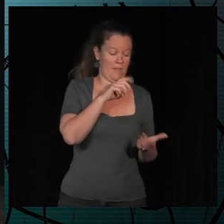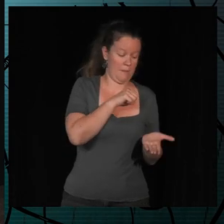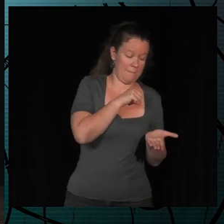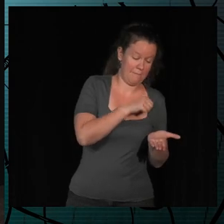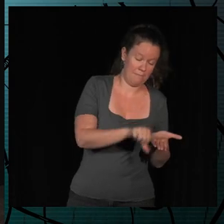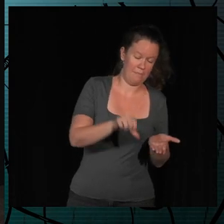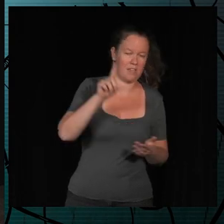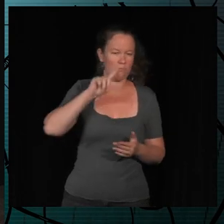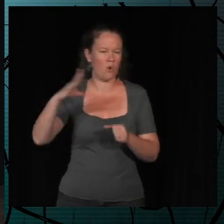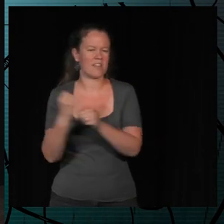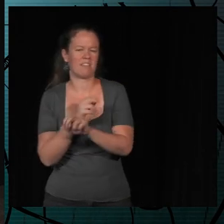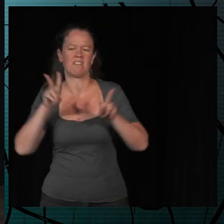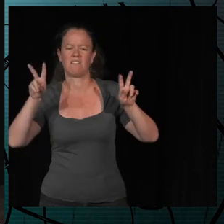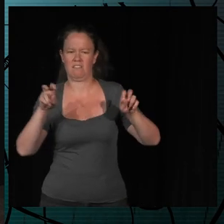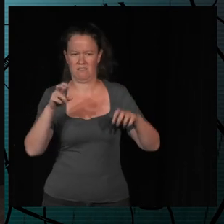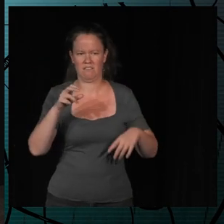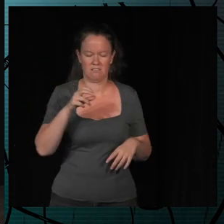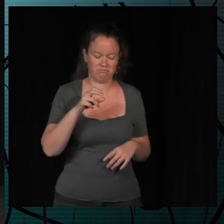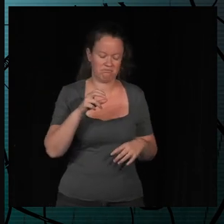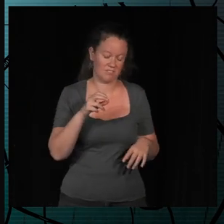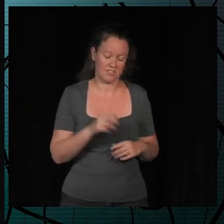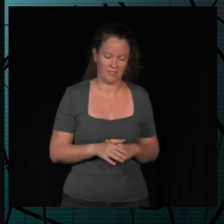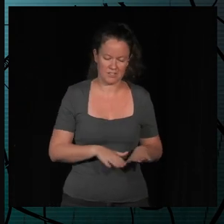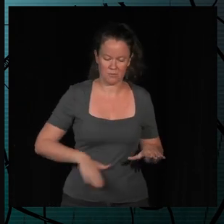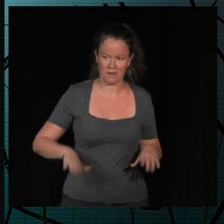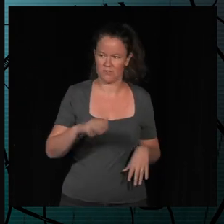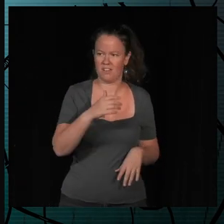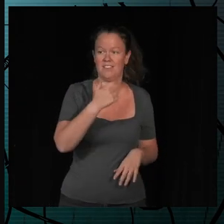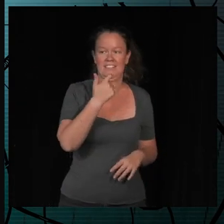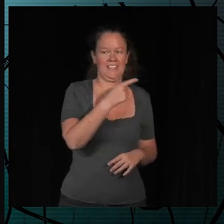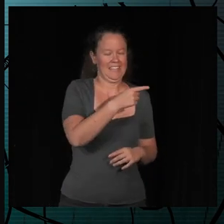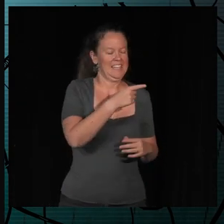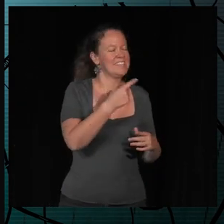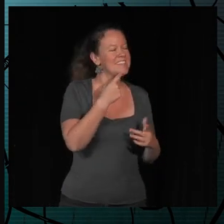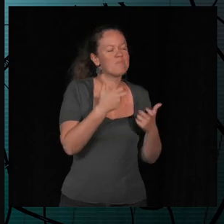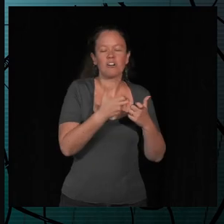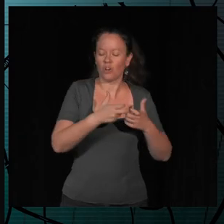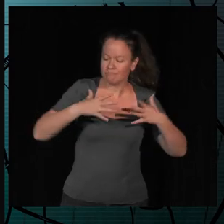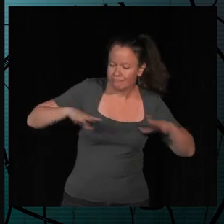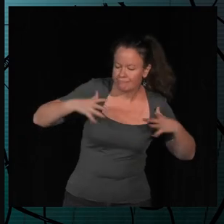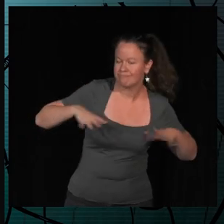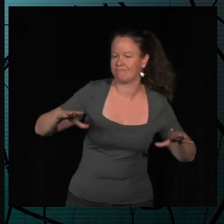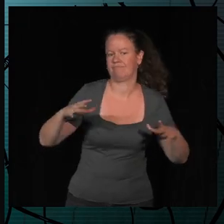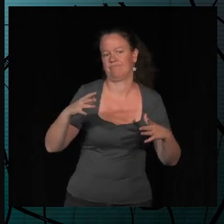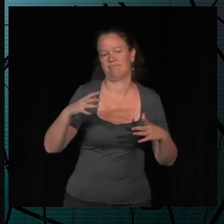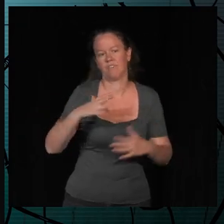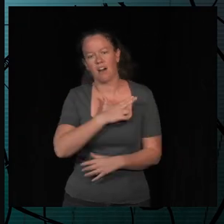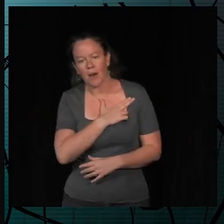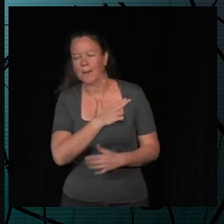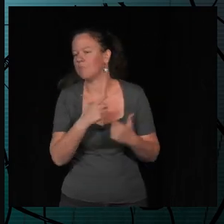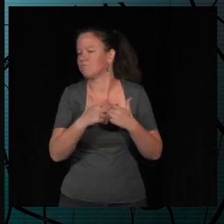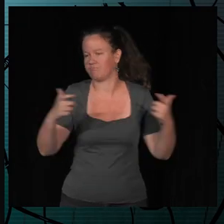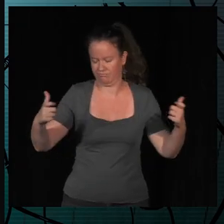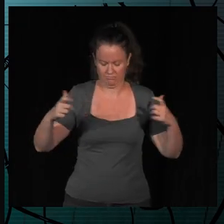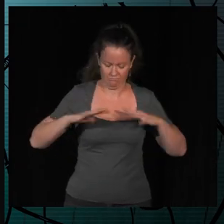beaucoup été travaillé en France normalement on est censé n'avoir que des voilà des items ce qu'on appelle des skins des objets mais ce